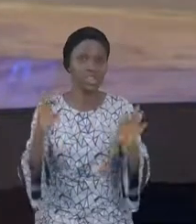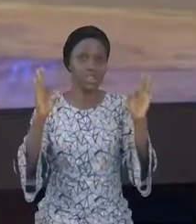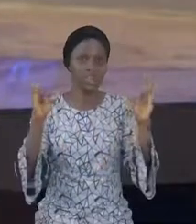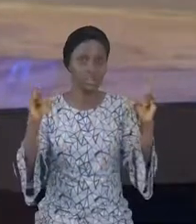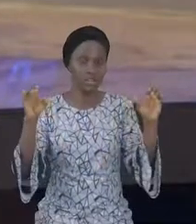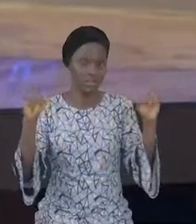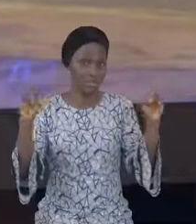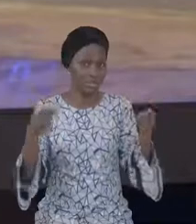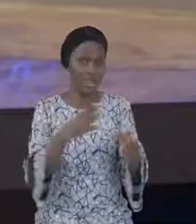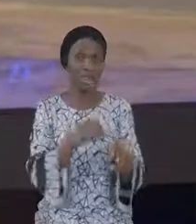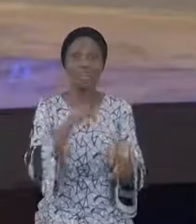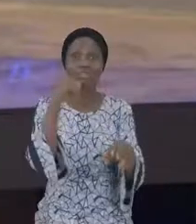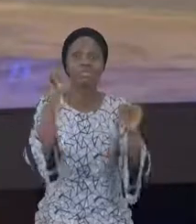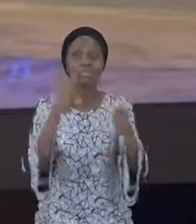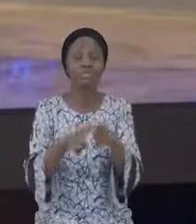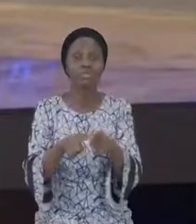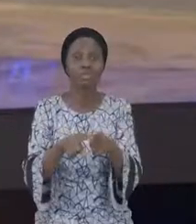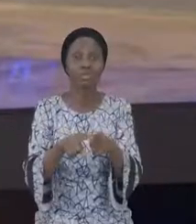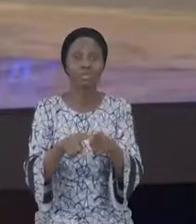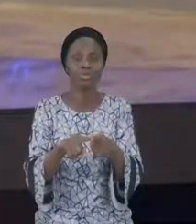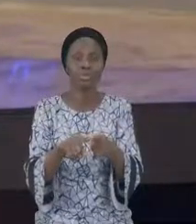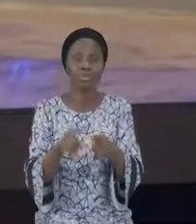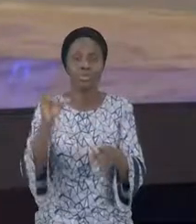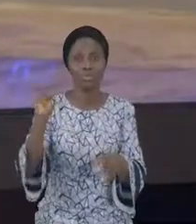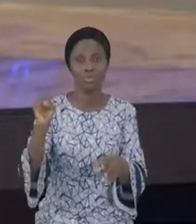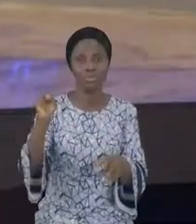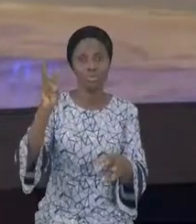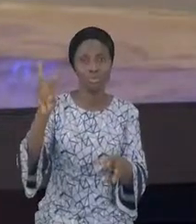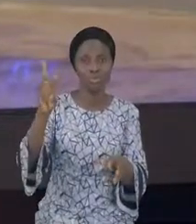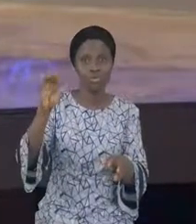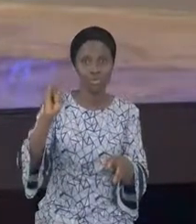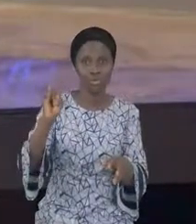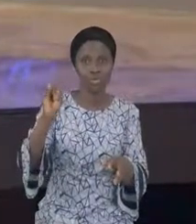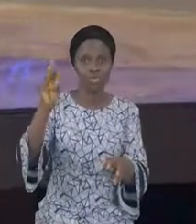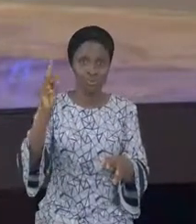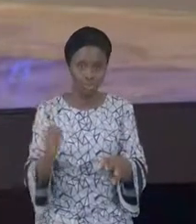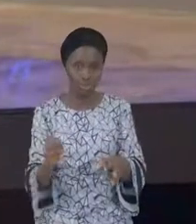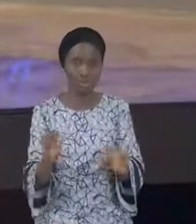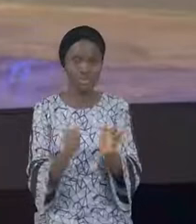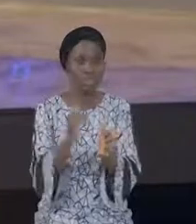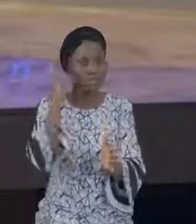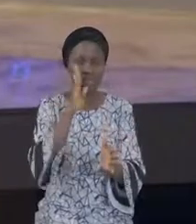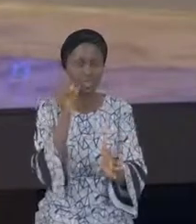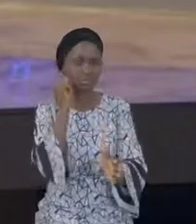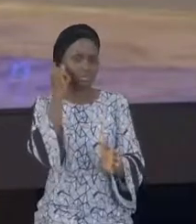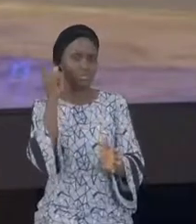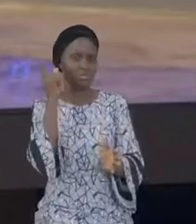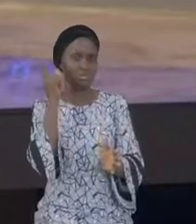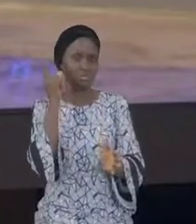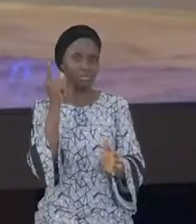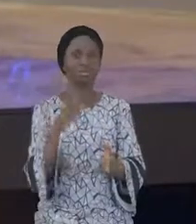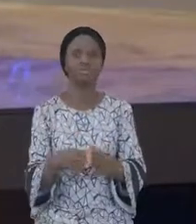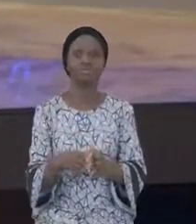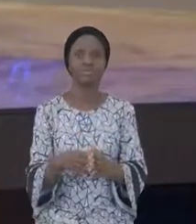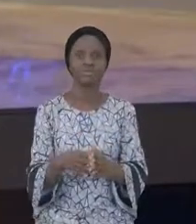poisson et qui ne nage pas, ça c'est surprenant. Les oiseaux aussi partake of every